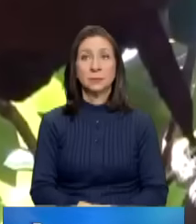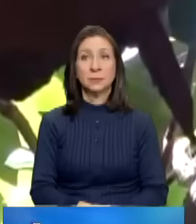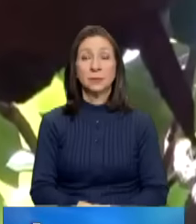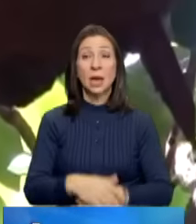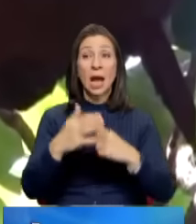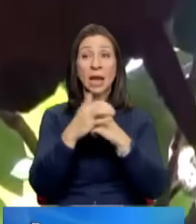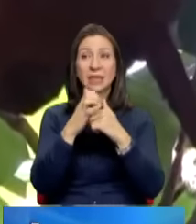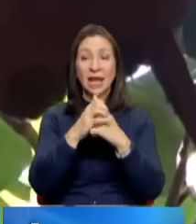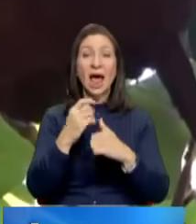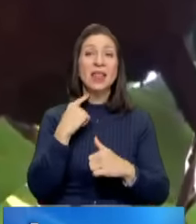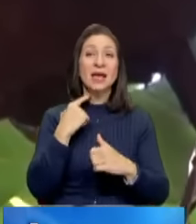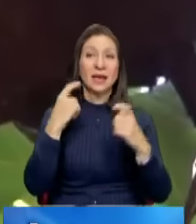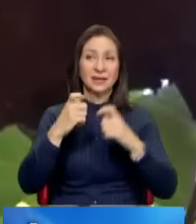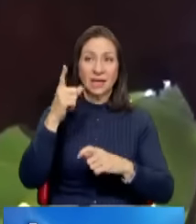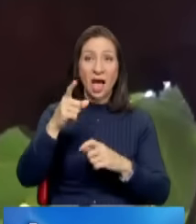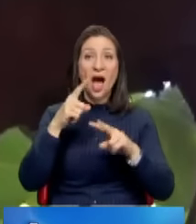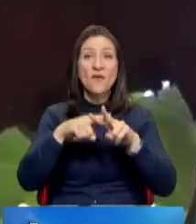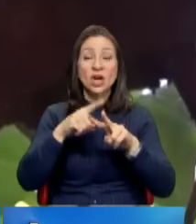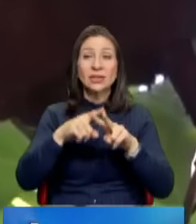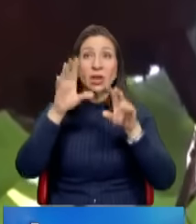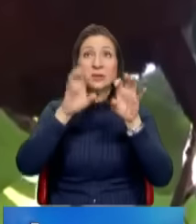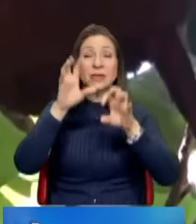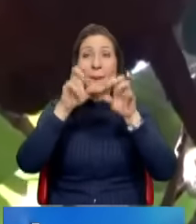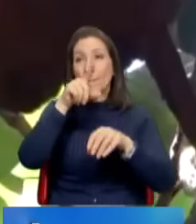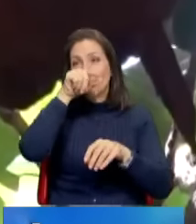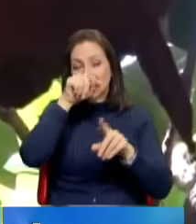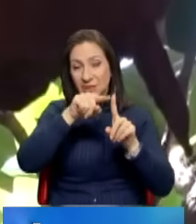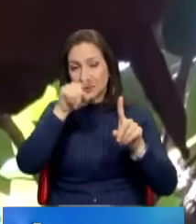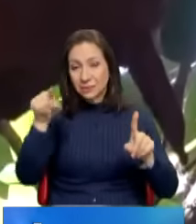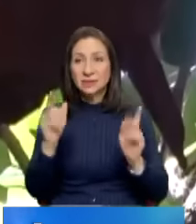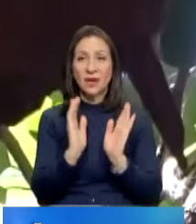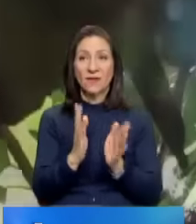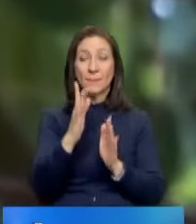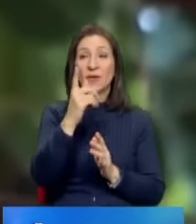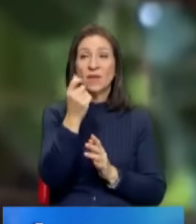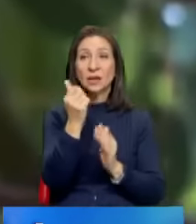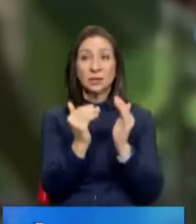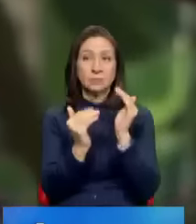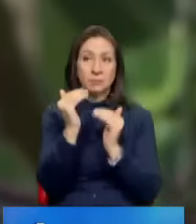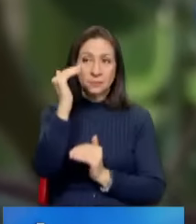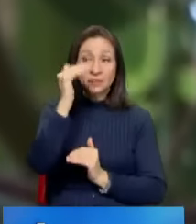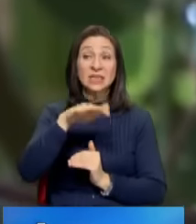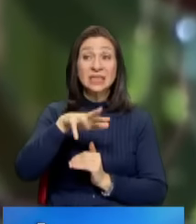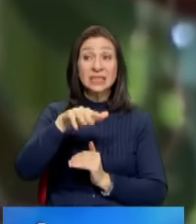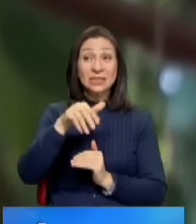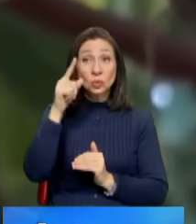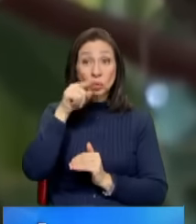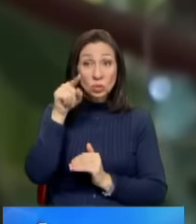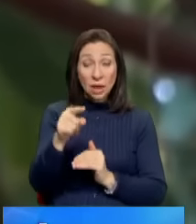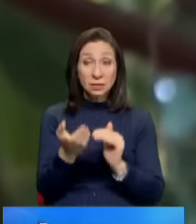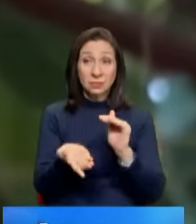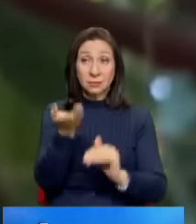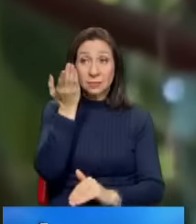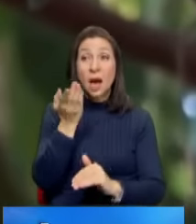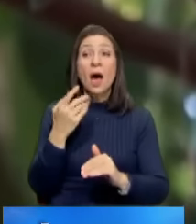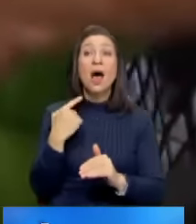Allah. Antalya'nın Alanya ilçesinde avokado hasadı Mart ayına kadar sürecek. Fiyatlar yükselişte. Hırsızlık vakalarında da artış